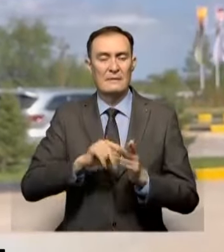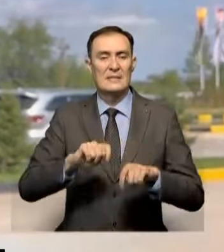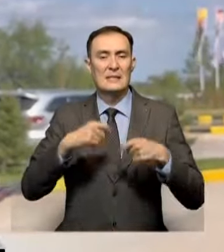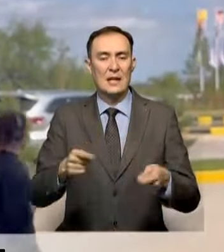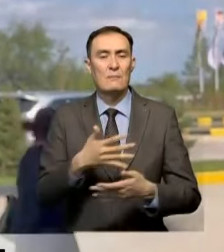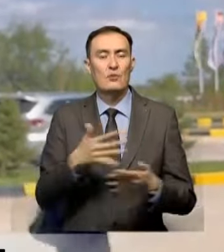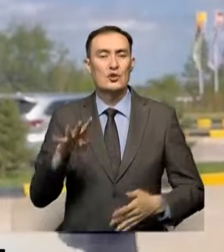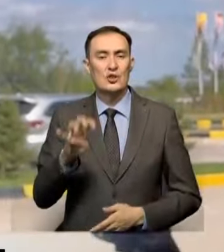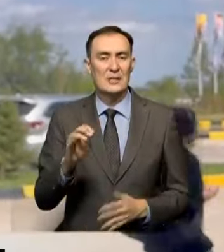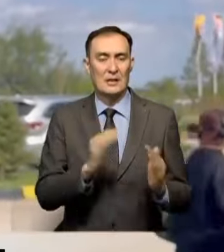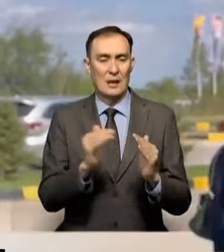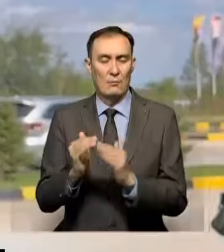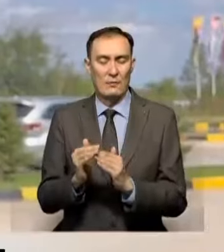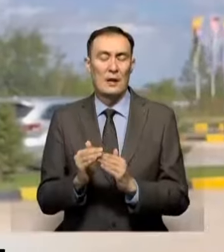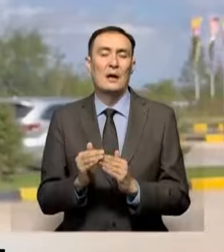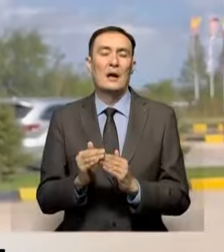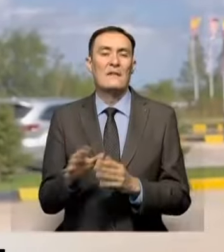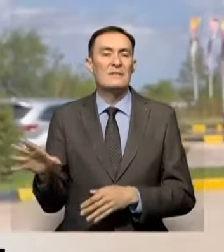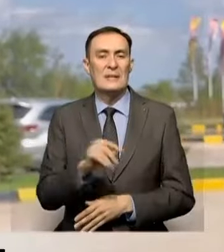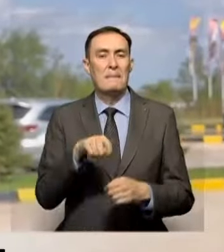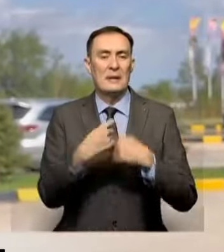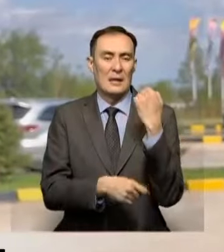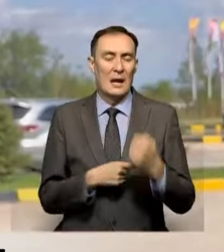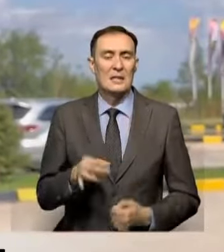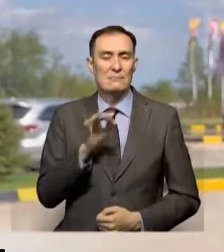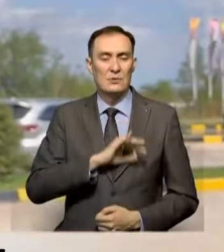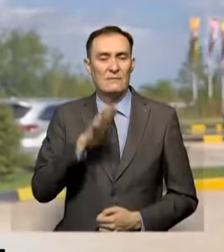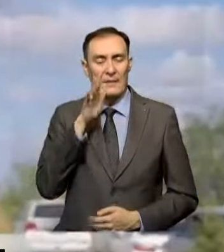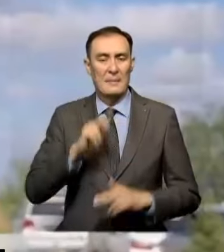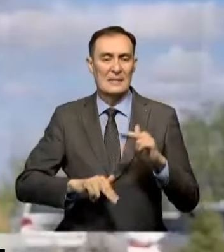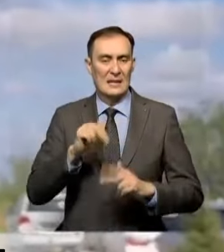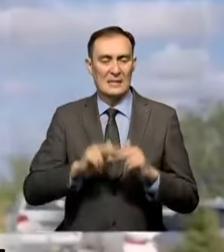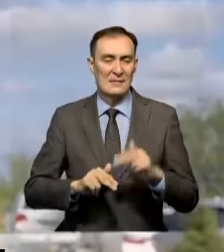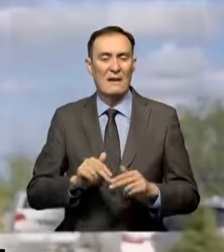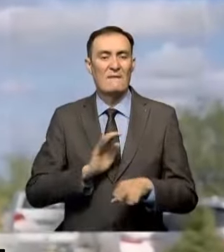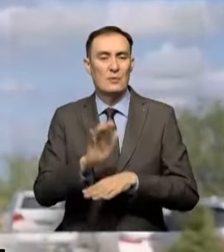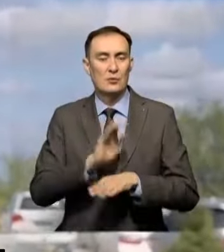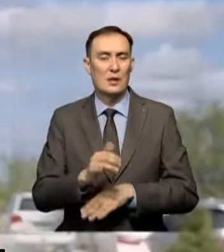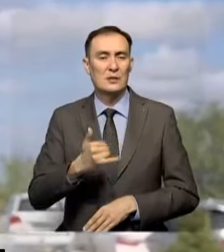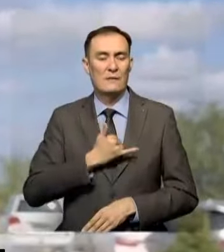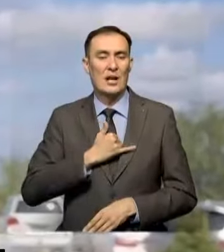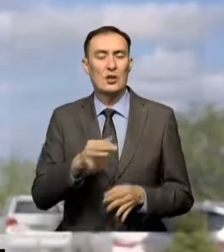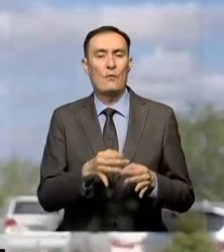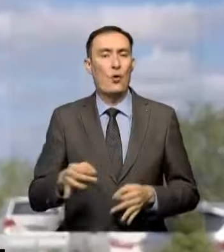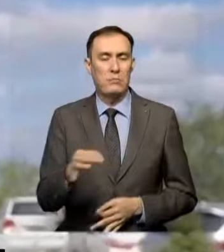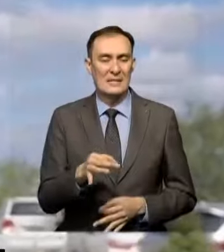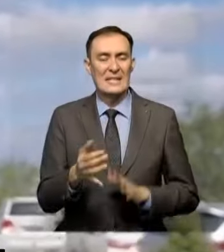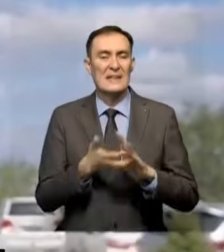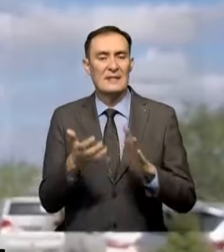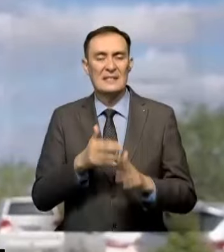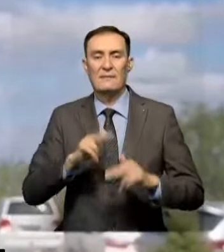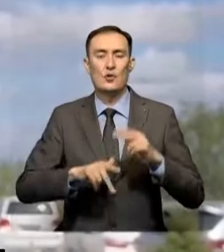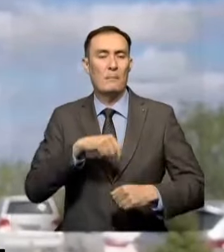свыше 400 домов. Стоит отметить, что все материалы, используемые при строительстве, производятся в Актюбинской области. Дефицита